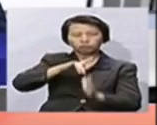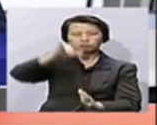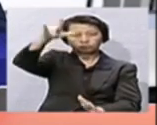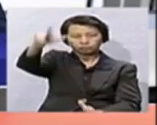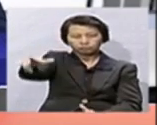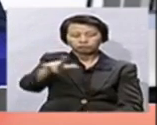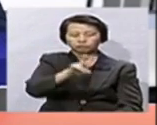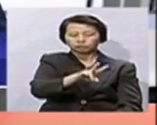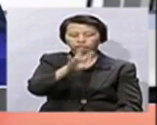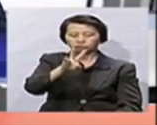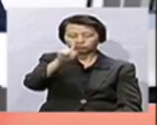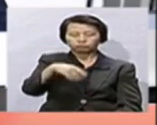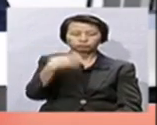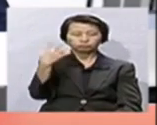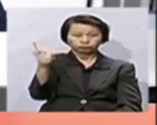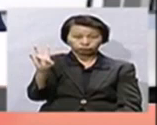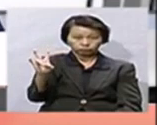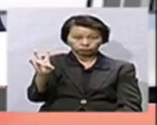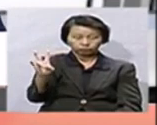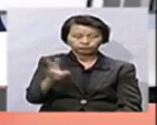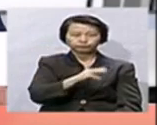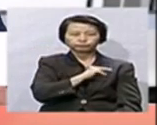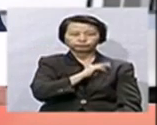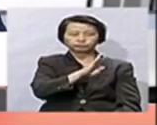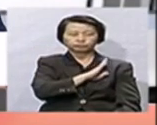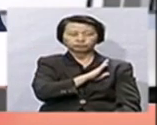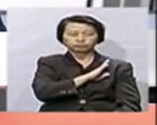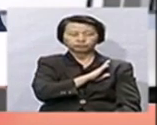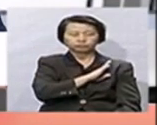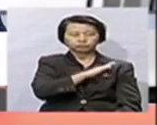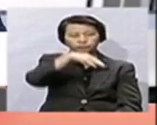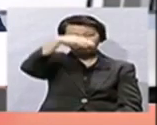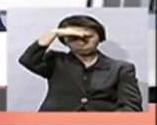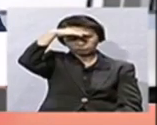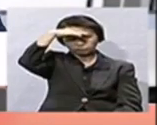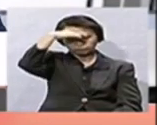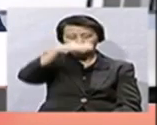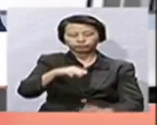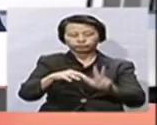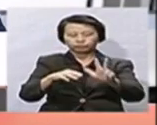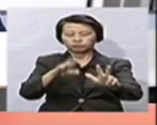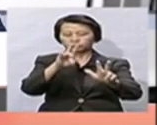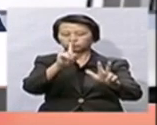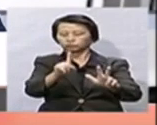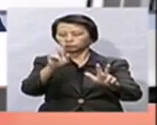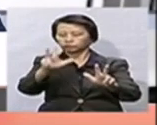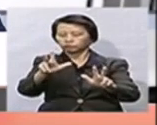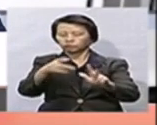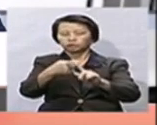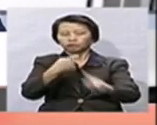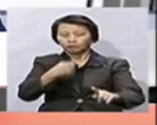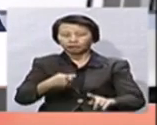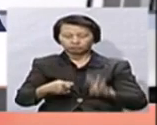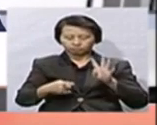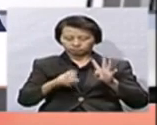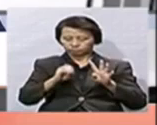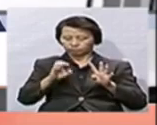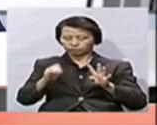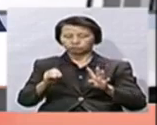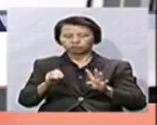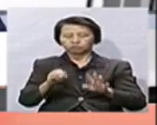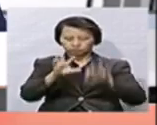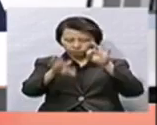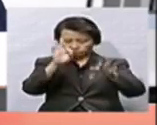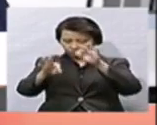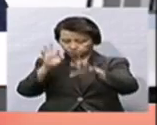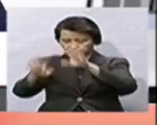Suci 27 Julai ini. Menurut Menteri Besar Dato' Osman Sapian, seramai 313 daripada 400 bakal jemaah haji